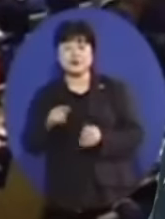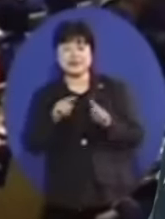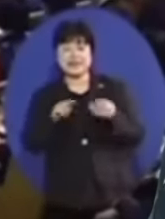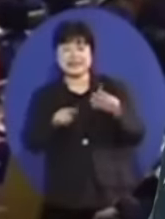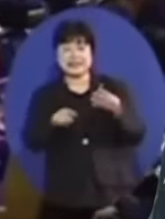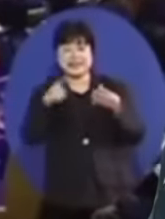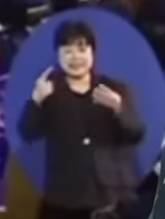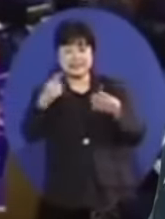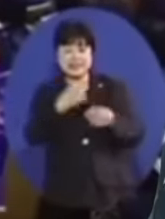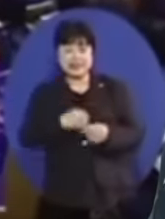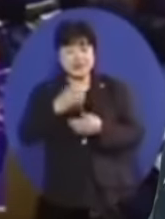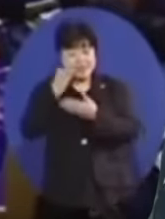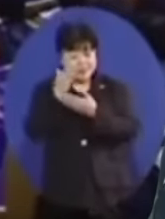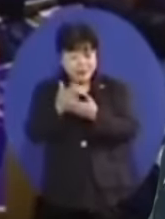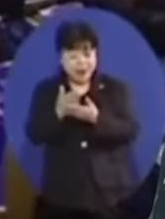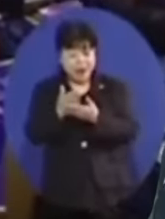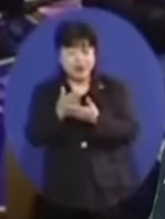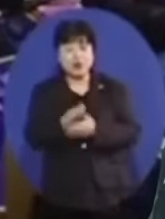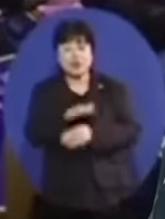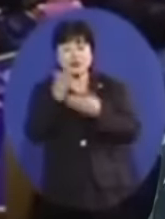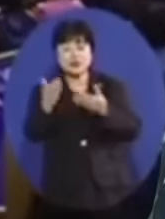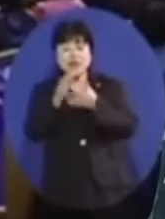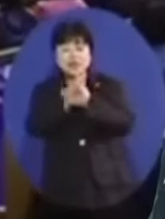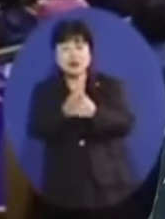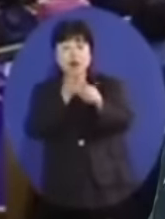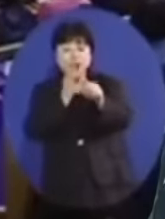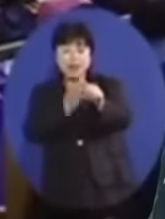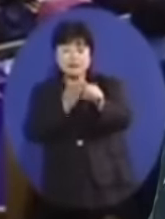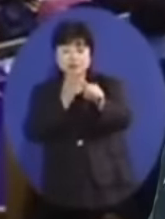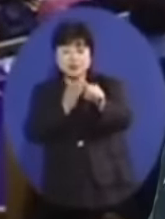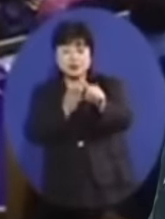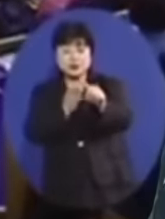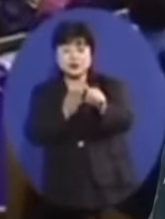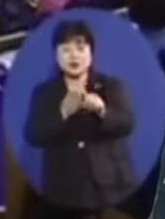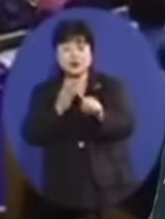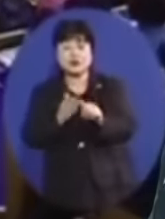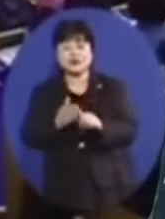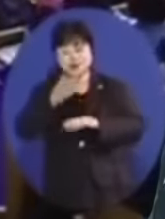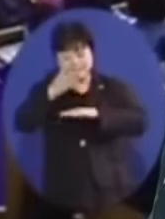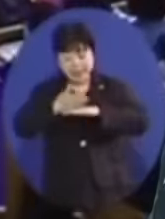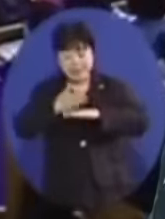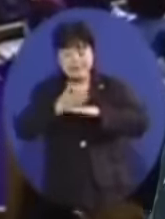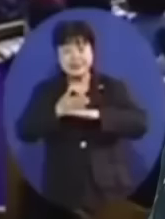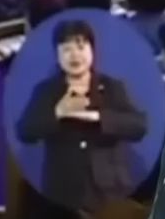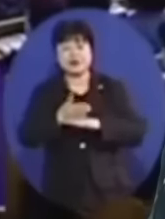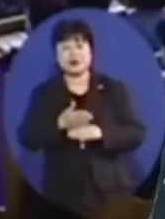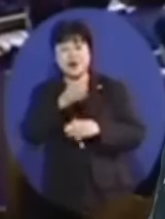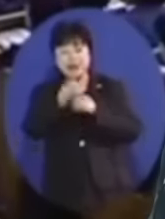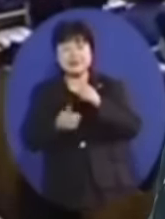6절에 아무것도 염려하지 말고 다만 모든 일에 기도와 간구로 너희 구할 것을 감사함으로 하나님께 아뢰라.